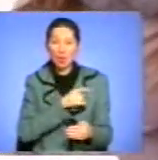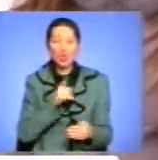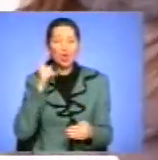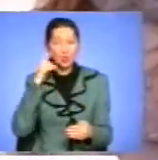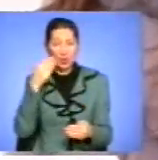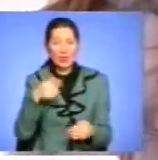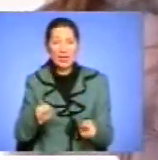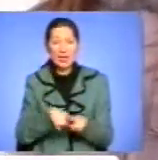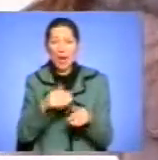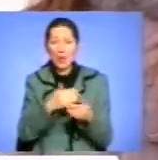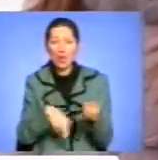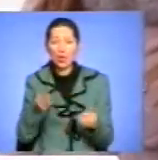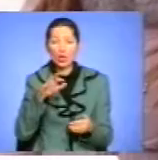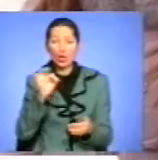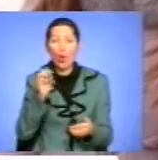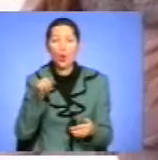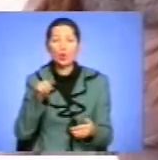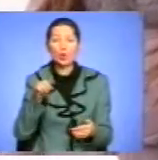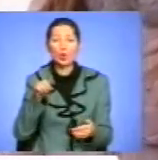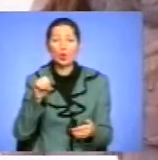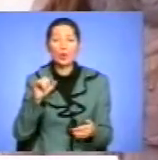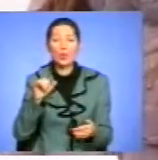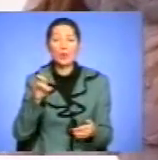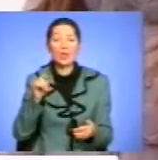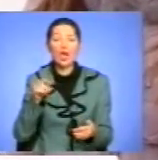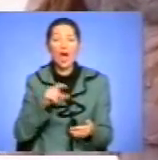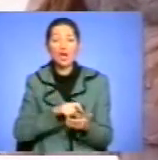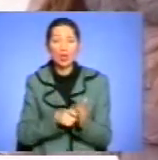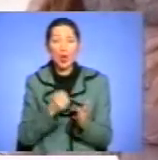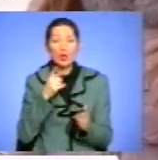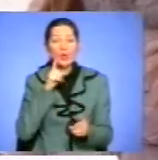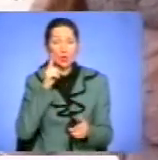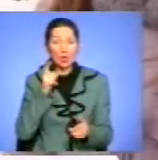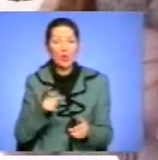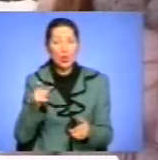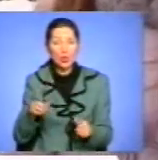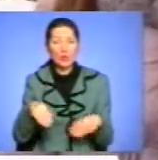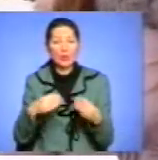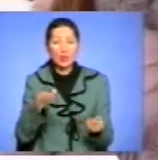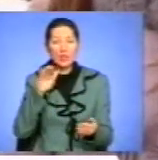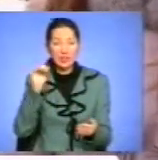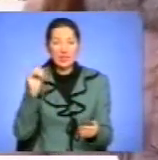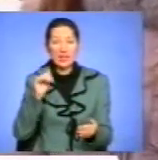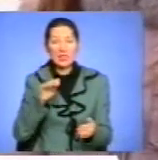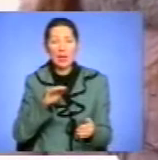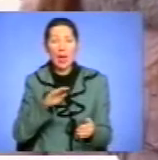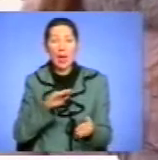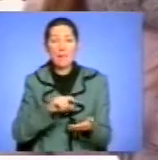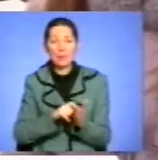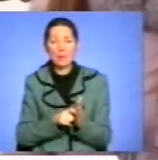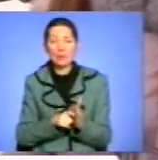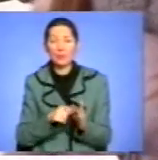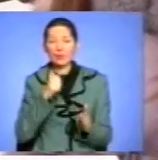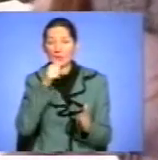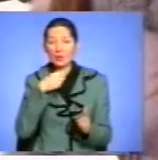програму «Доступне житло», коли людям молодим дають кредит, в кредит чули. Житло? Чули. Кількість років 25 і під